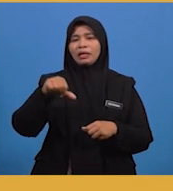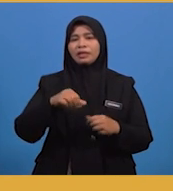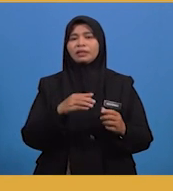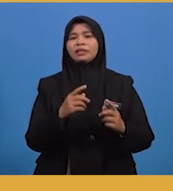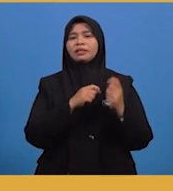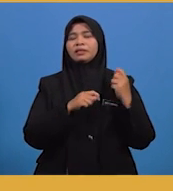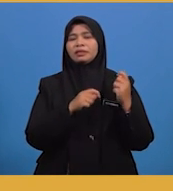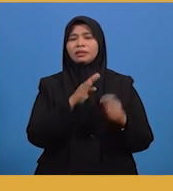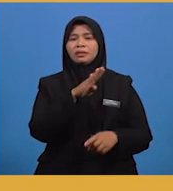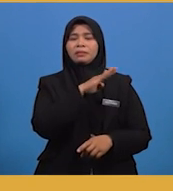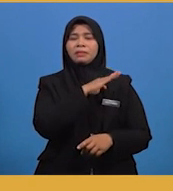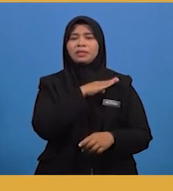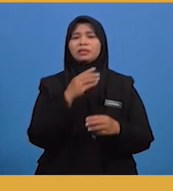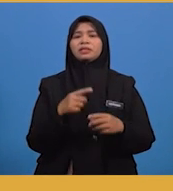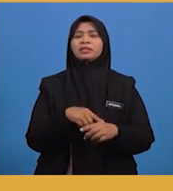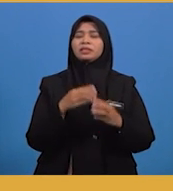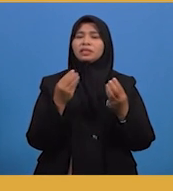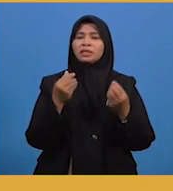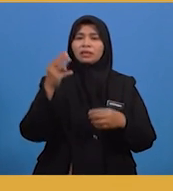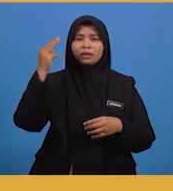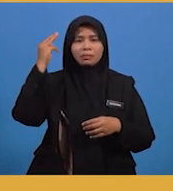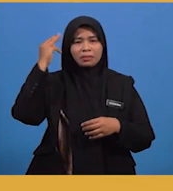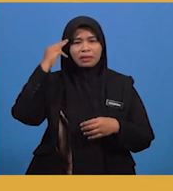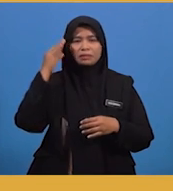akhirnya berjaya menguasai negara kita?